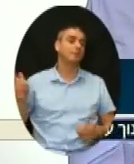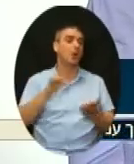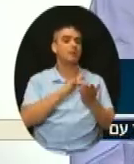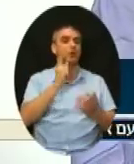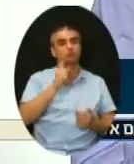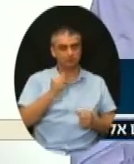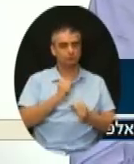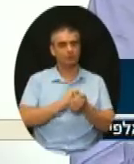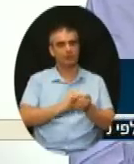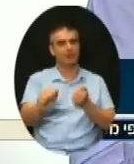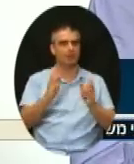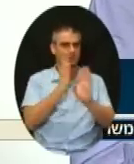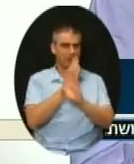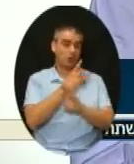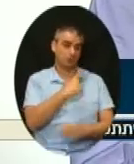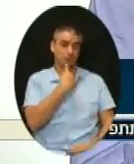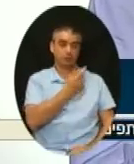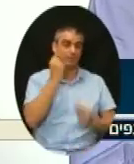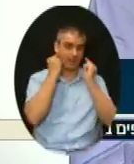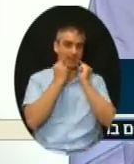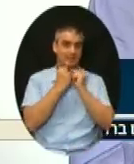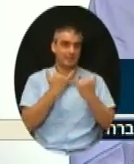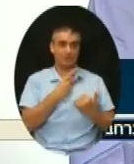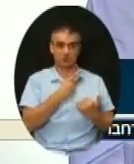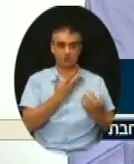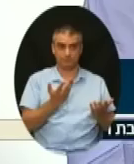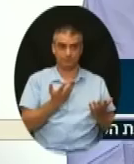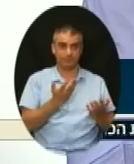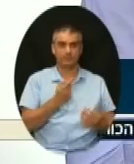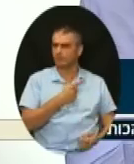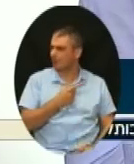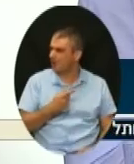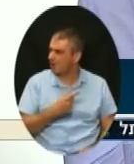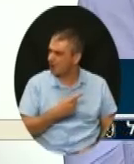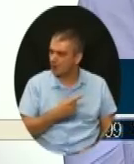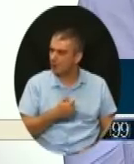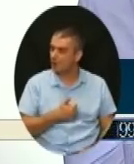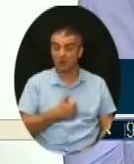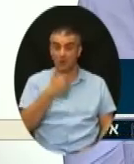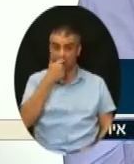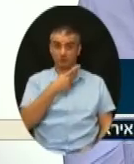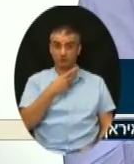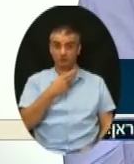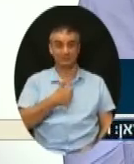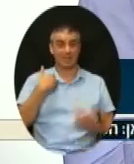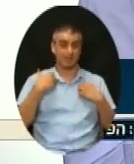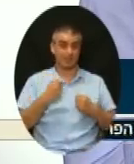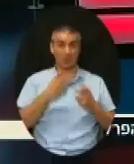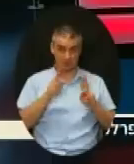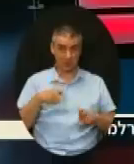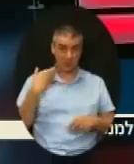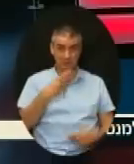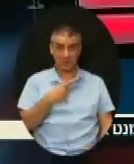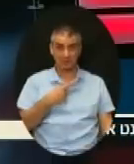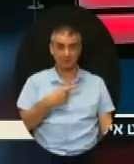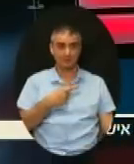שנדרש על מנת למגר את הטרור. אלו הדברים של ליברמן, אני מצטט לך, הוא גם כמובן אומר... שר הביטחון בפוטנציה, אני